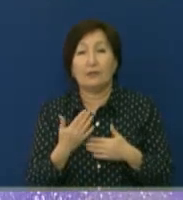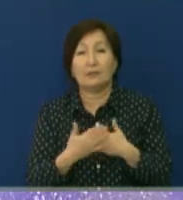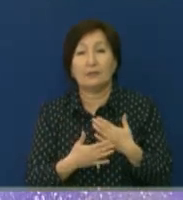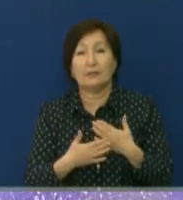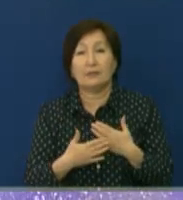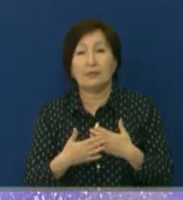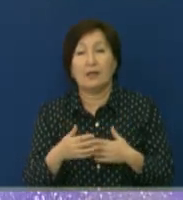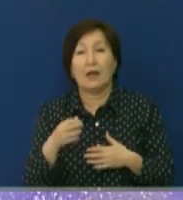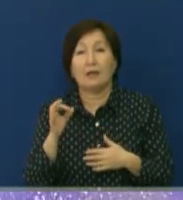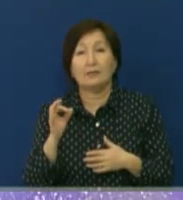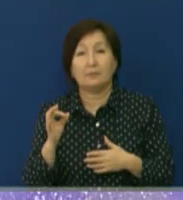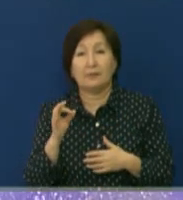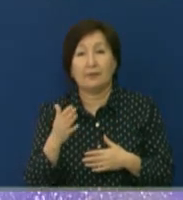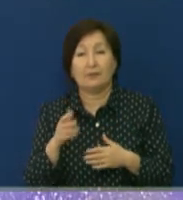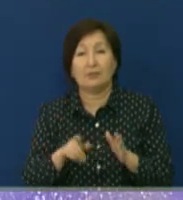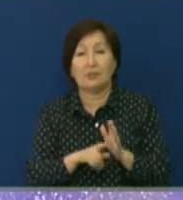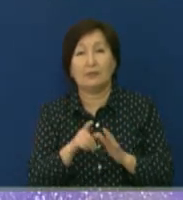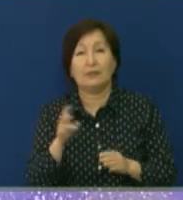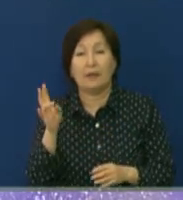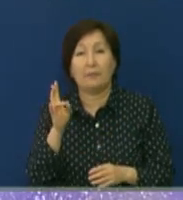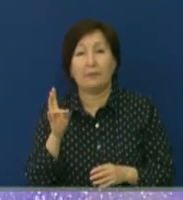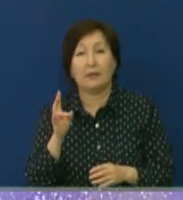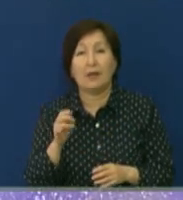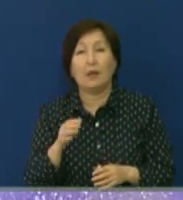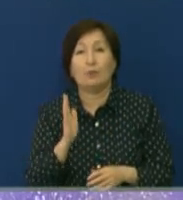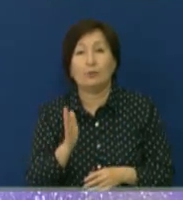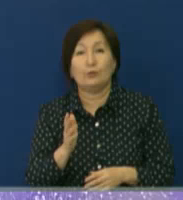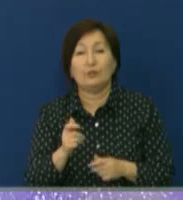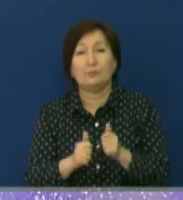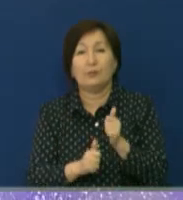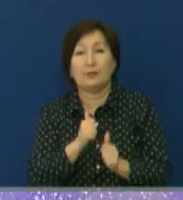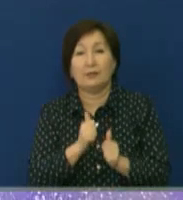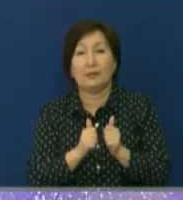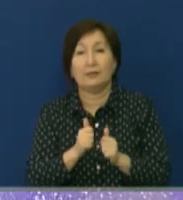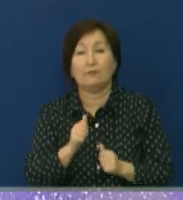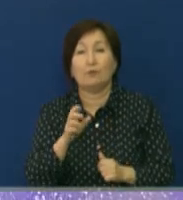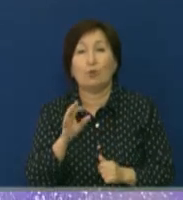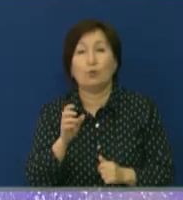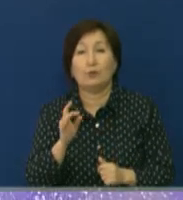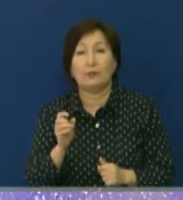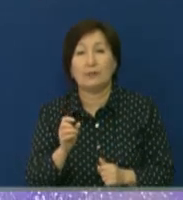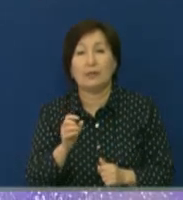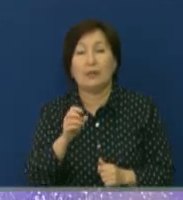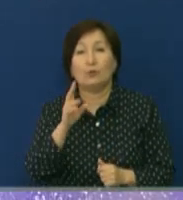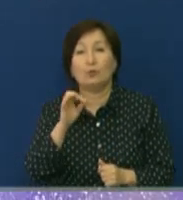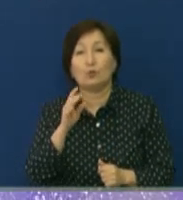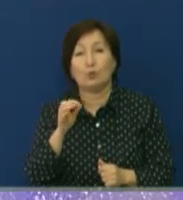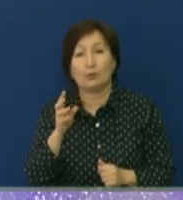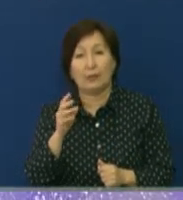национальный чемпионат в городе астане в нашем центре компетенции